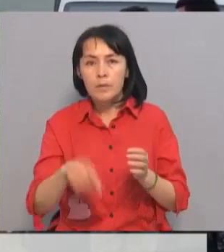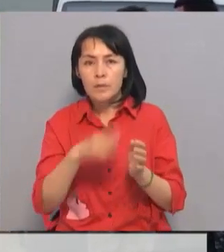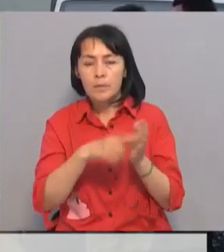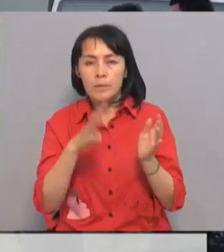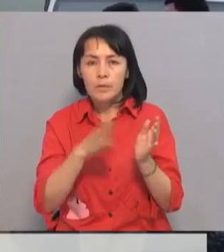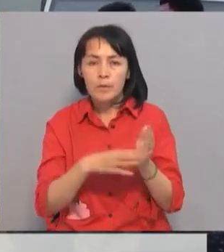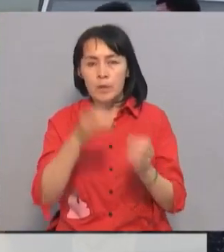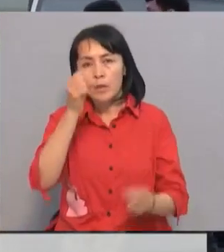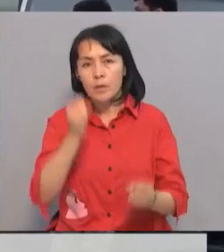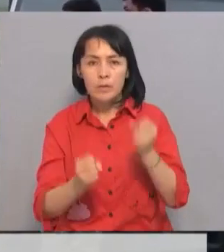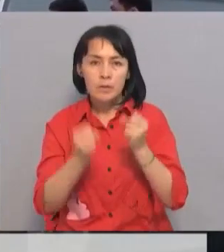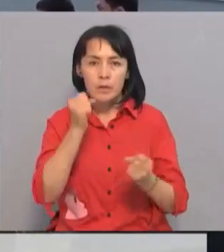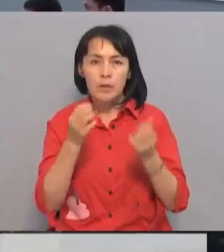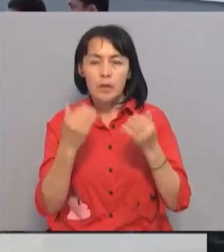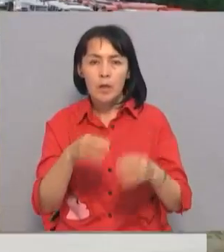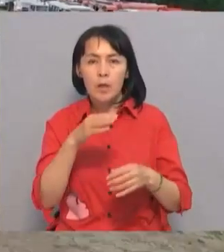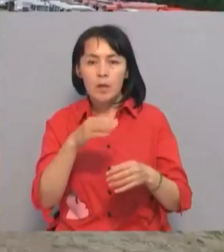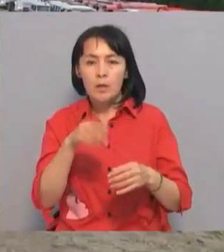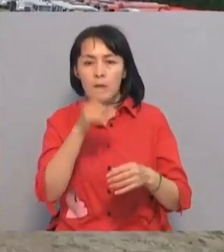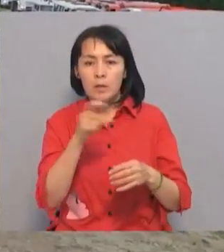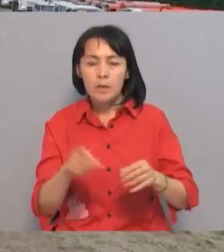79 единиц техники и служб гражданской защиты